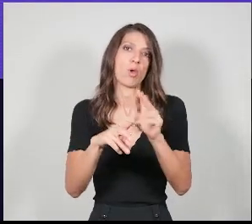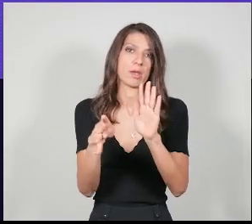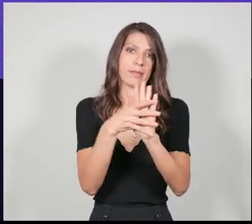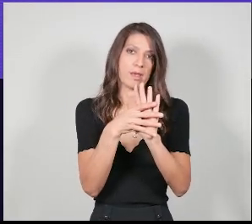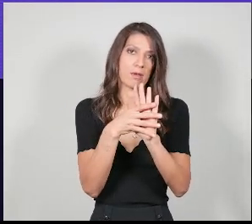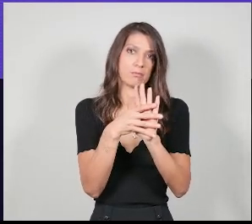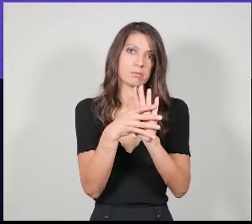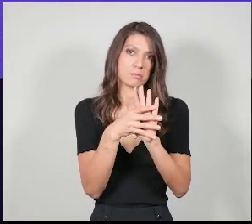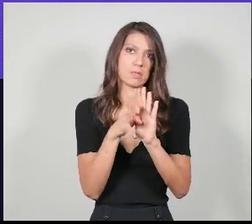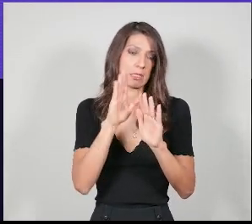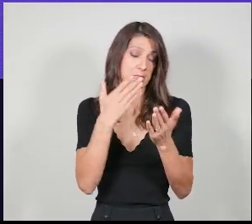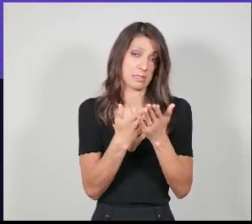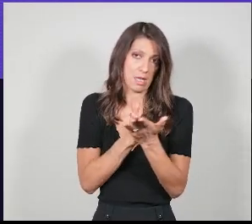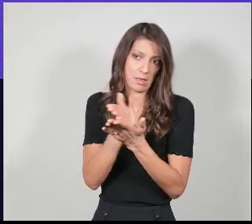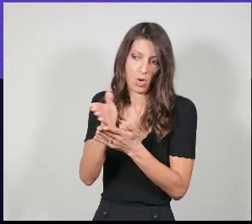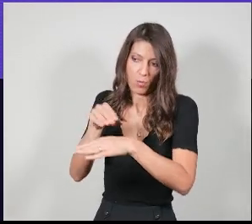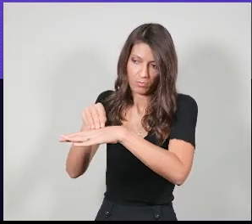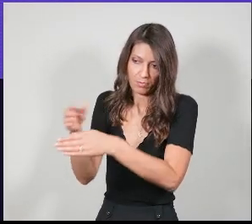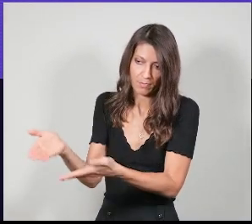Et de sortir